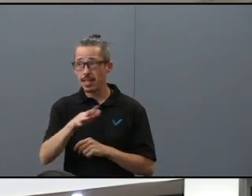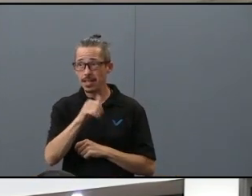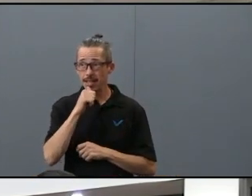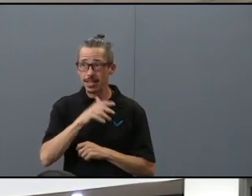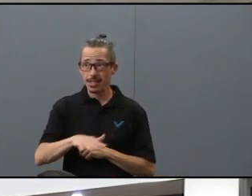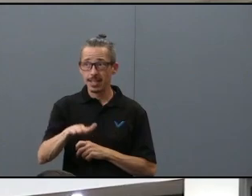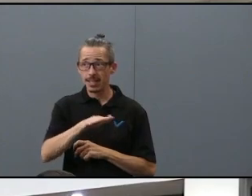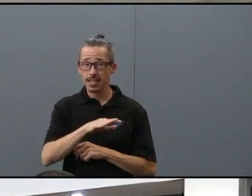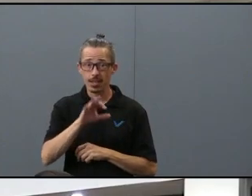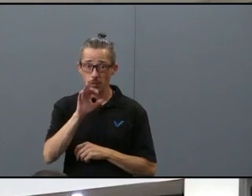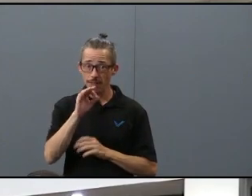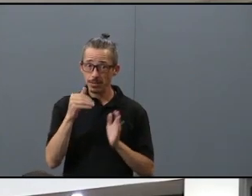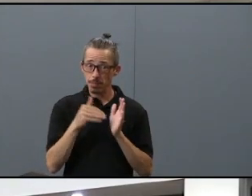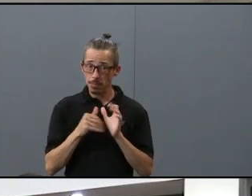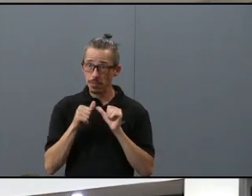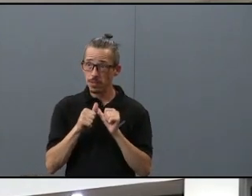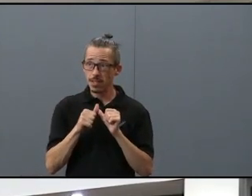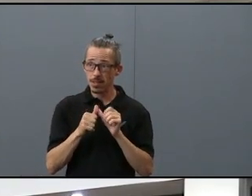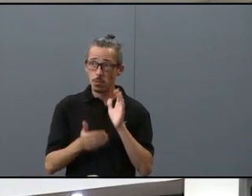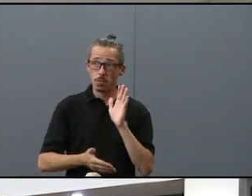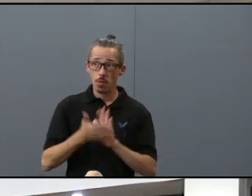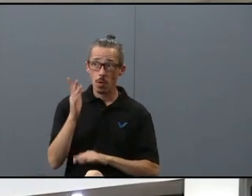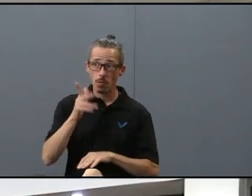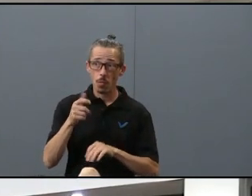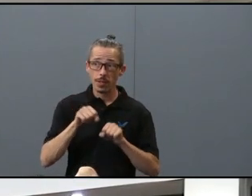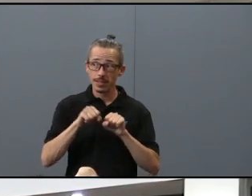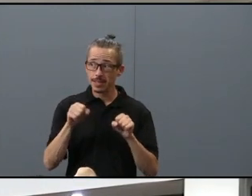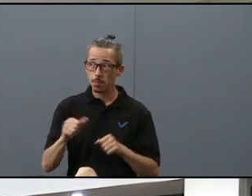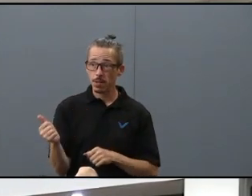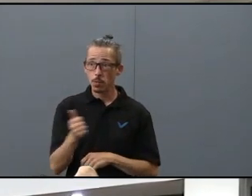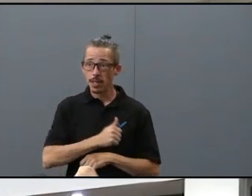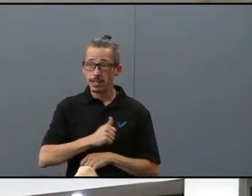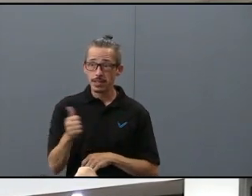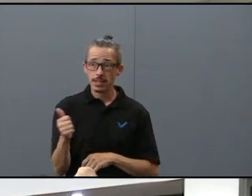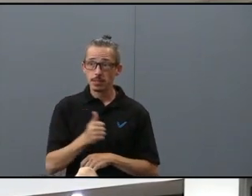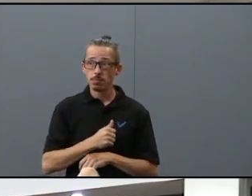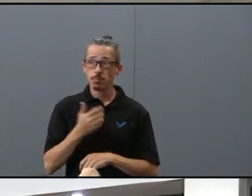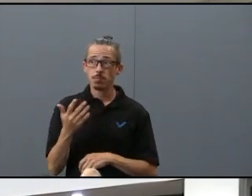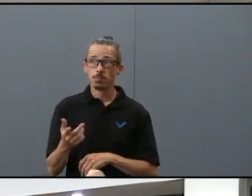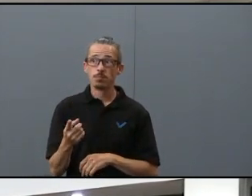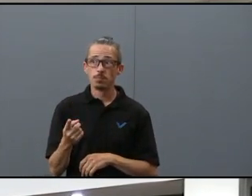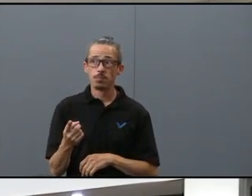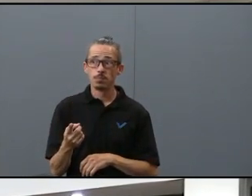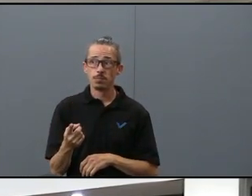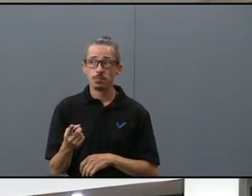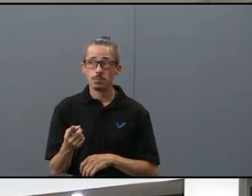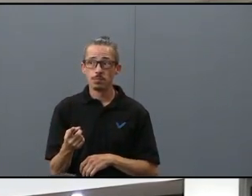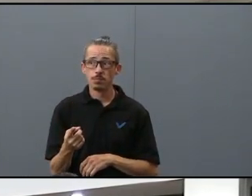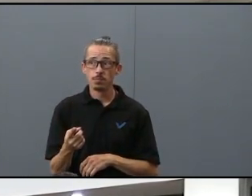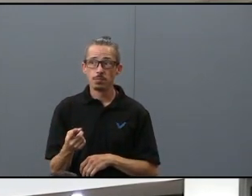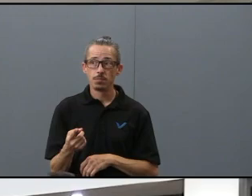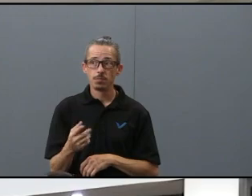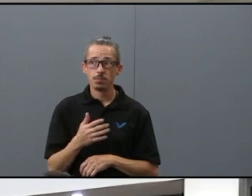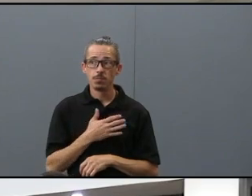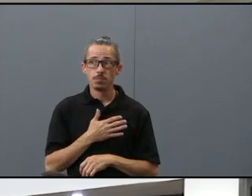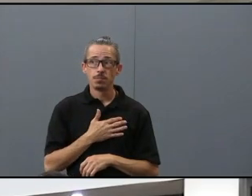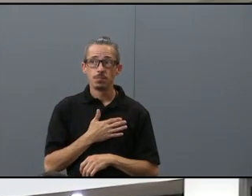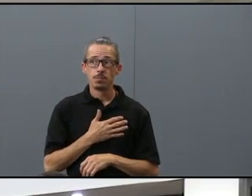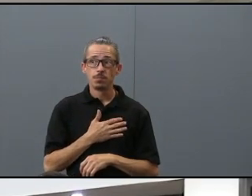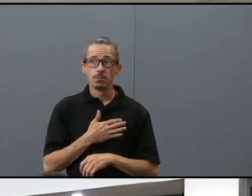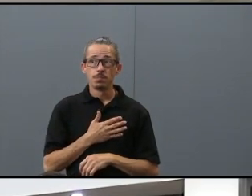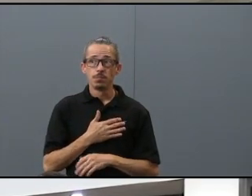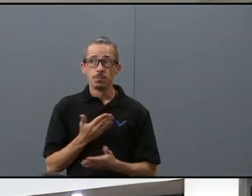effectivement pas loin donc il faut développer un système de transport totalement et je me je me rends toujours